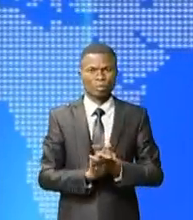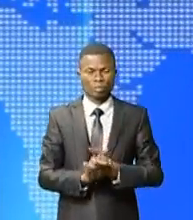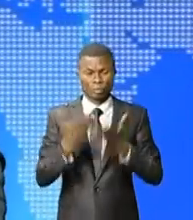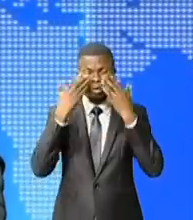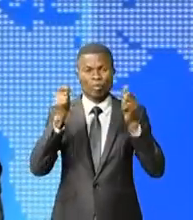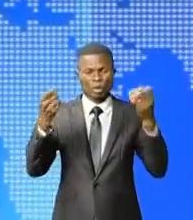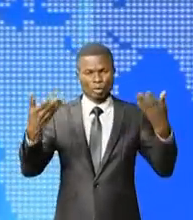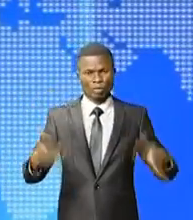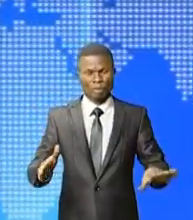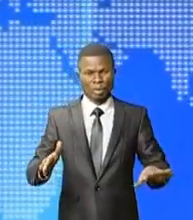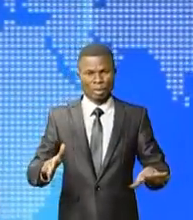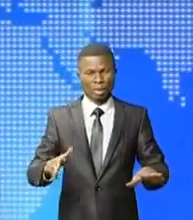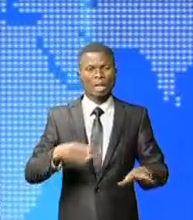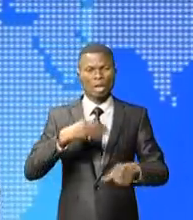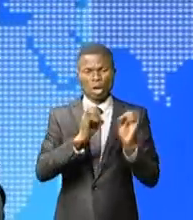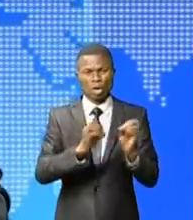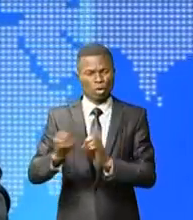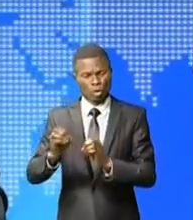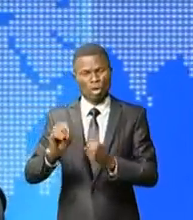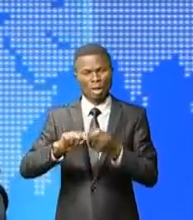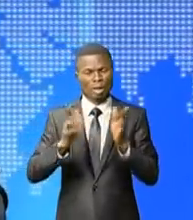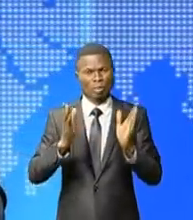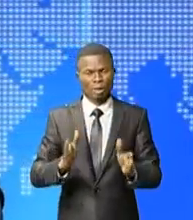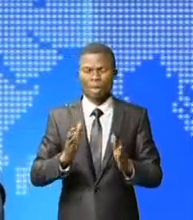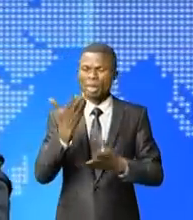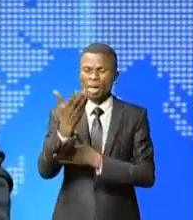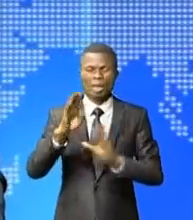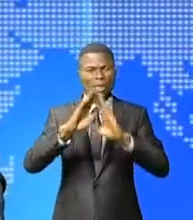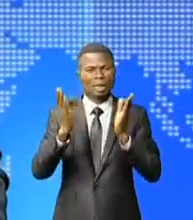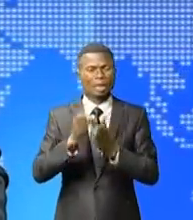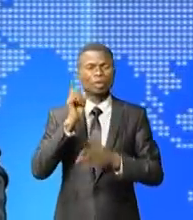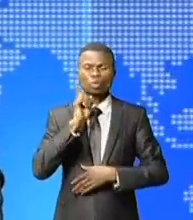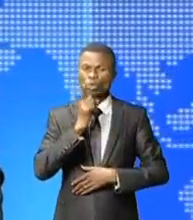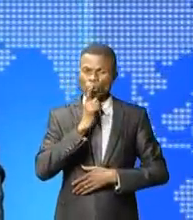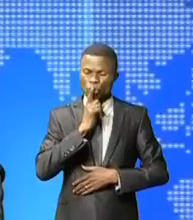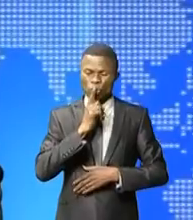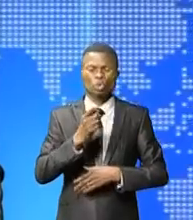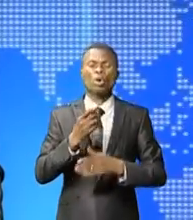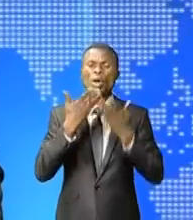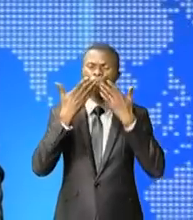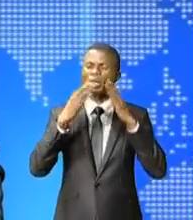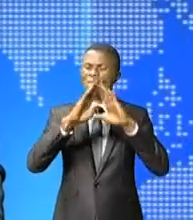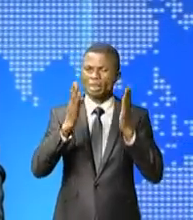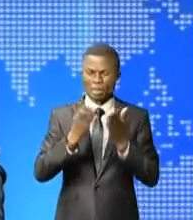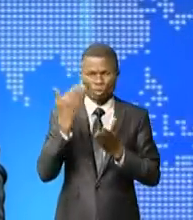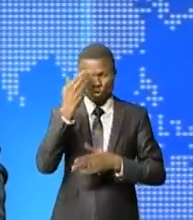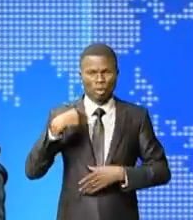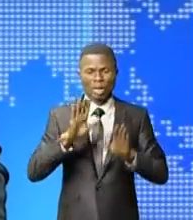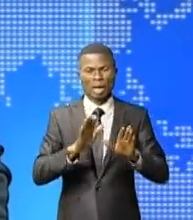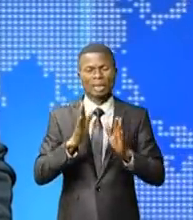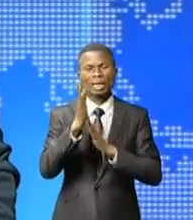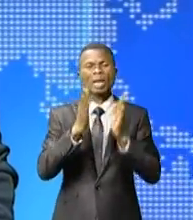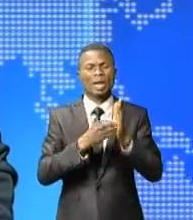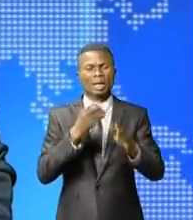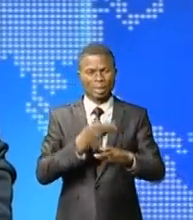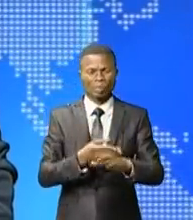Fin de ce journal réalisé par Monique Mavungu Luison Moulongoy. Ce journal a connu le concours rédactionnel